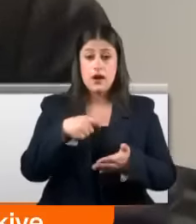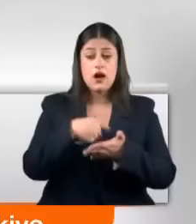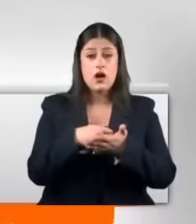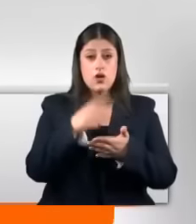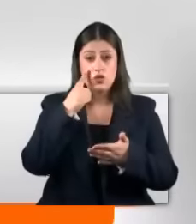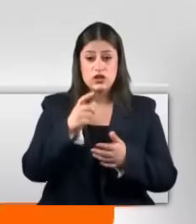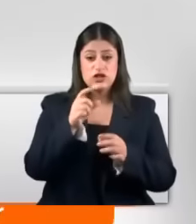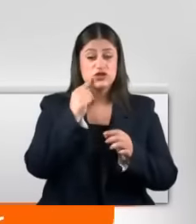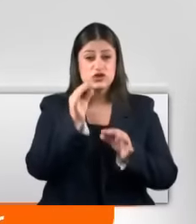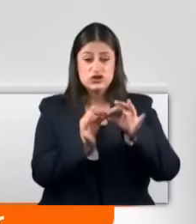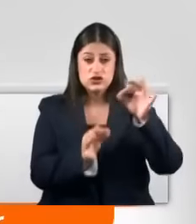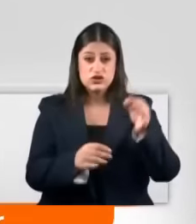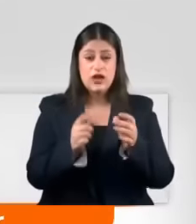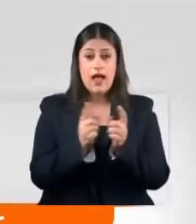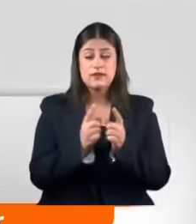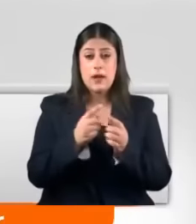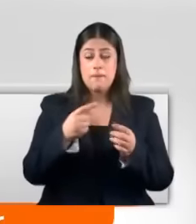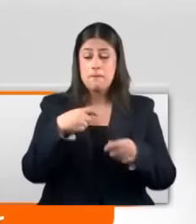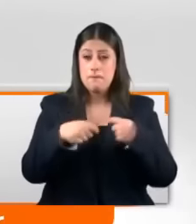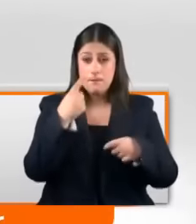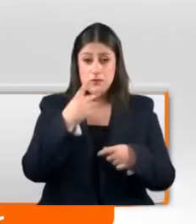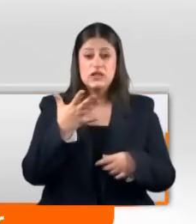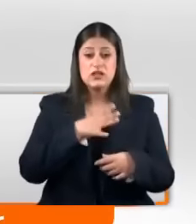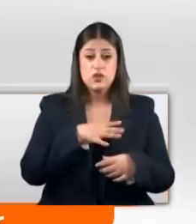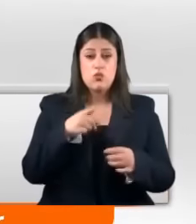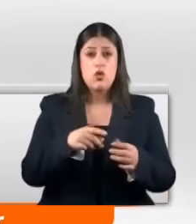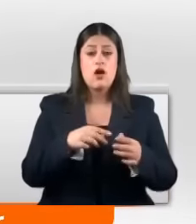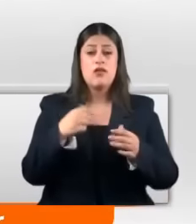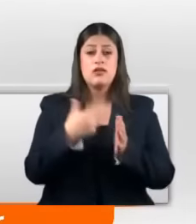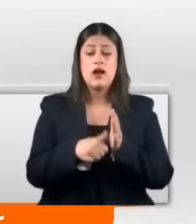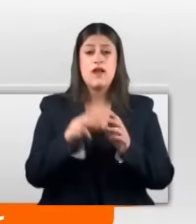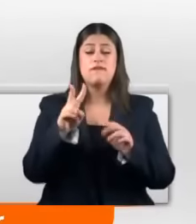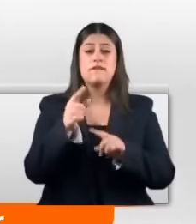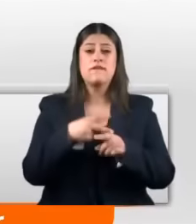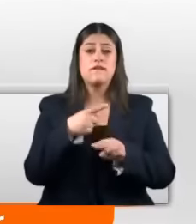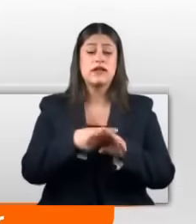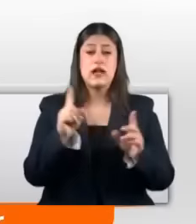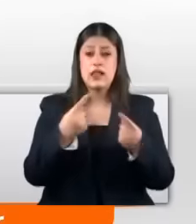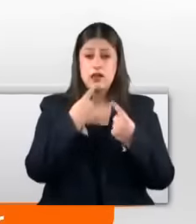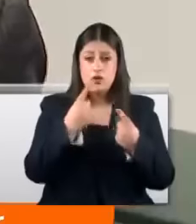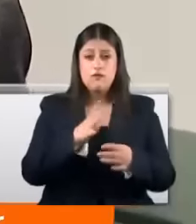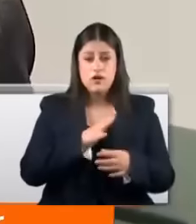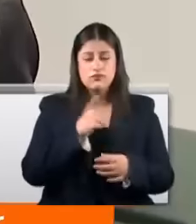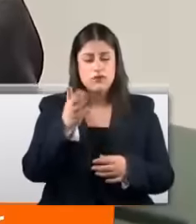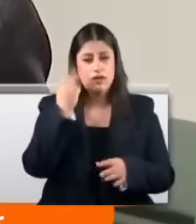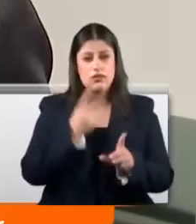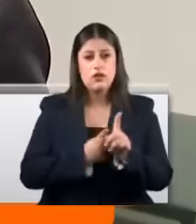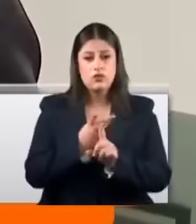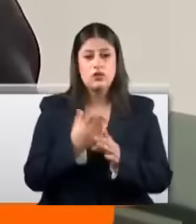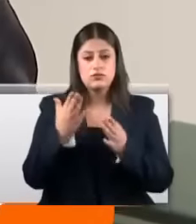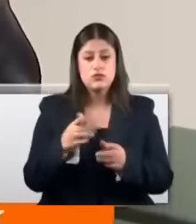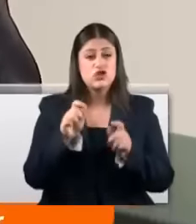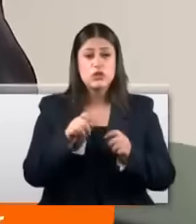istiyorsa, parayı aldıktan sonra o tarihte size vize çıkartamayacağını söylüyorsa bilin ki dolandırılıyorsunuz. Yapılacak olan